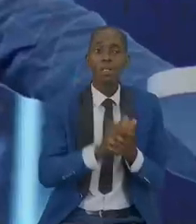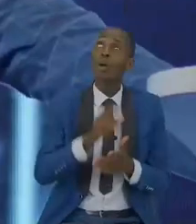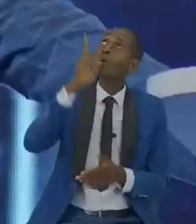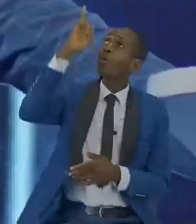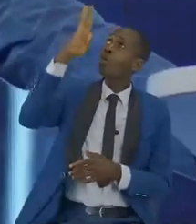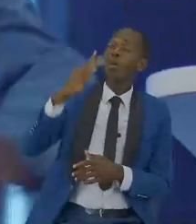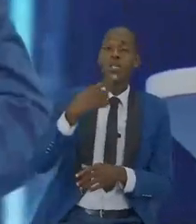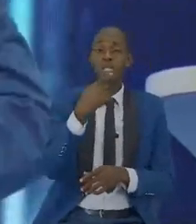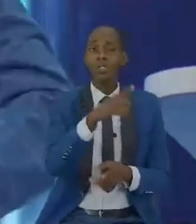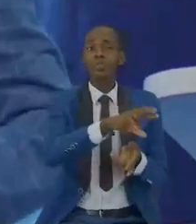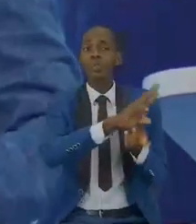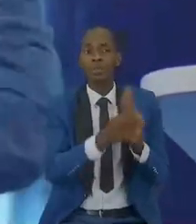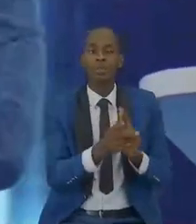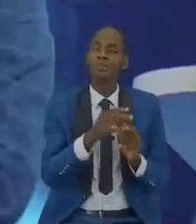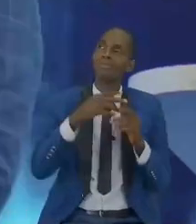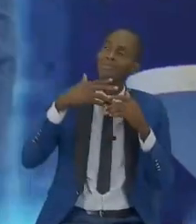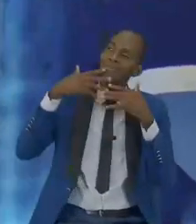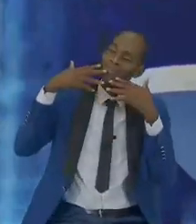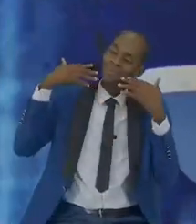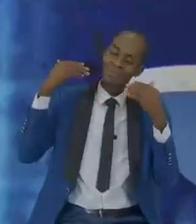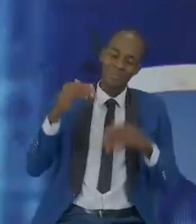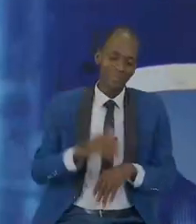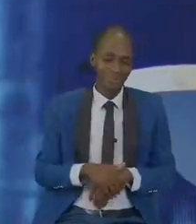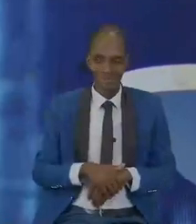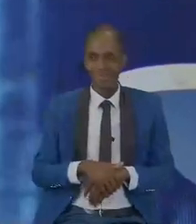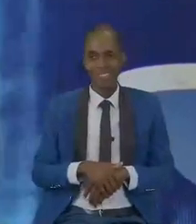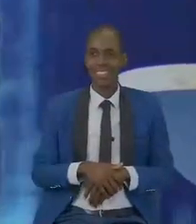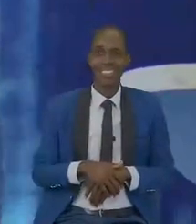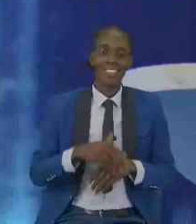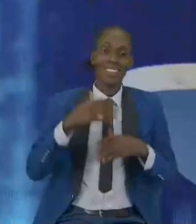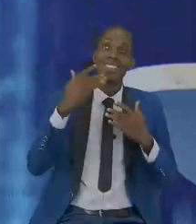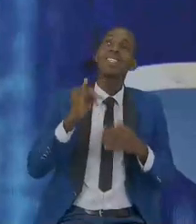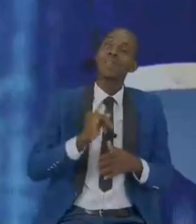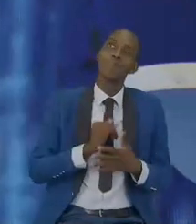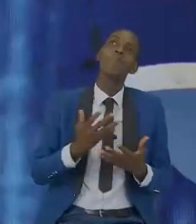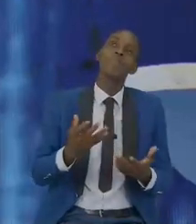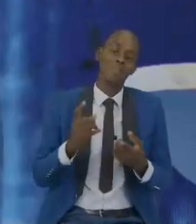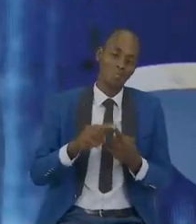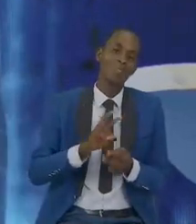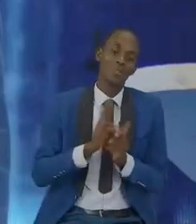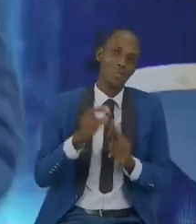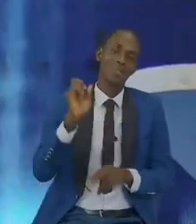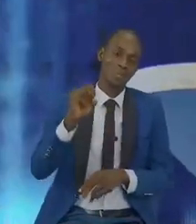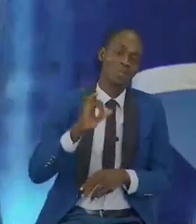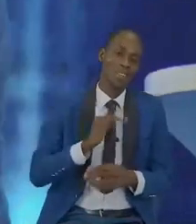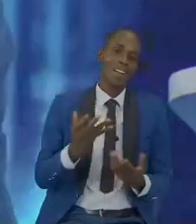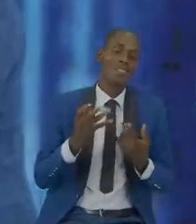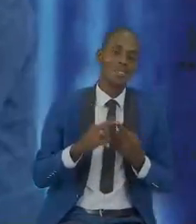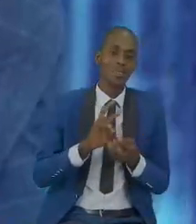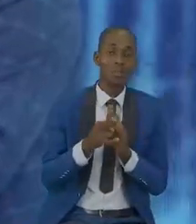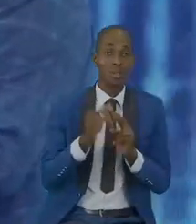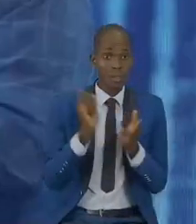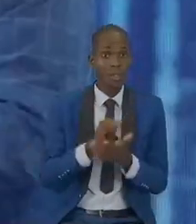Dieu. Et dit, ainsi, le Seigneur a dit, repens-toi. Et tu souris, tu dis que, mais va